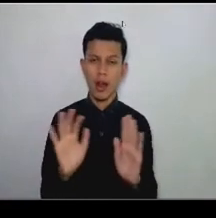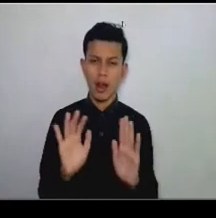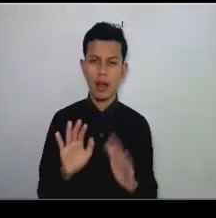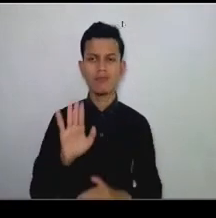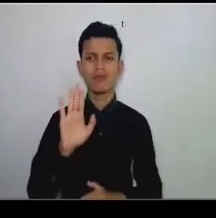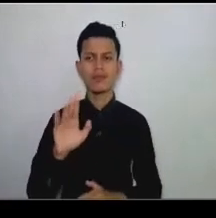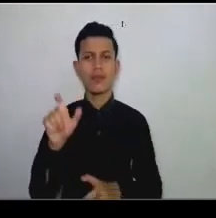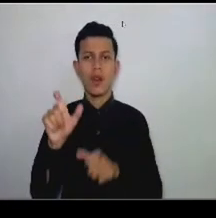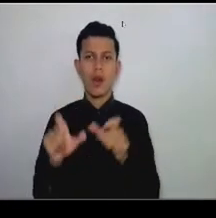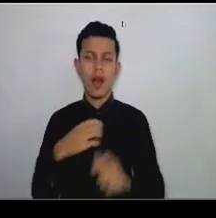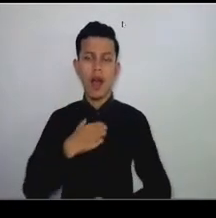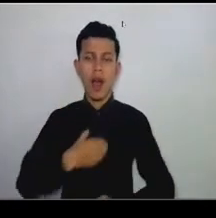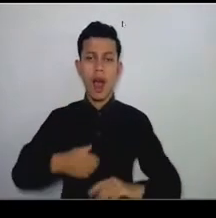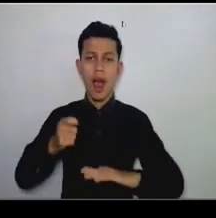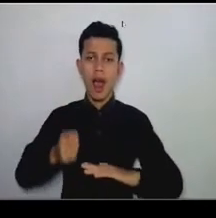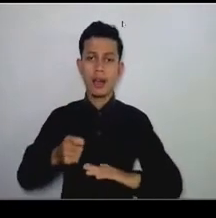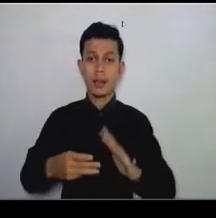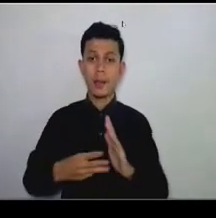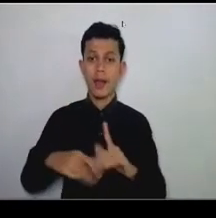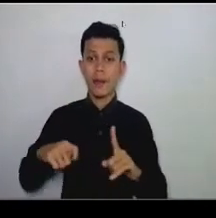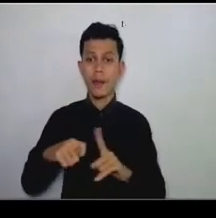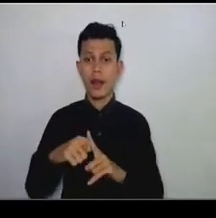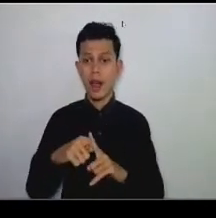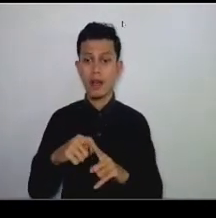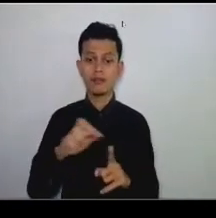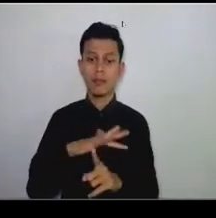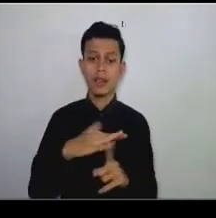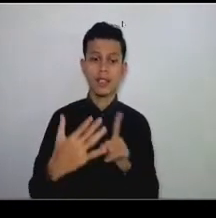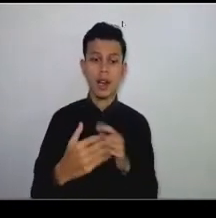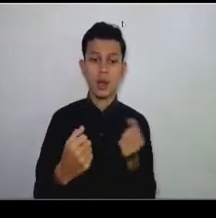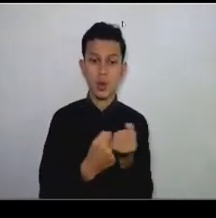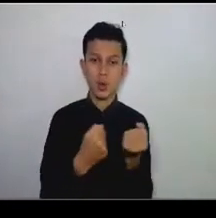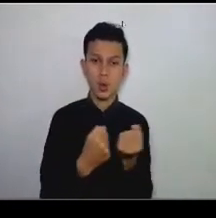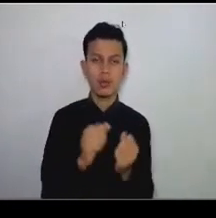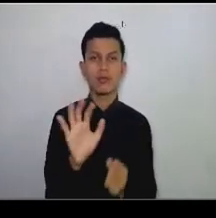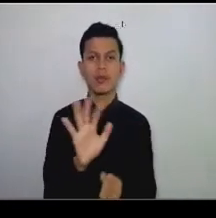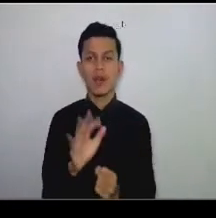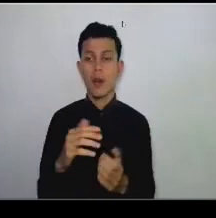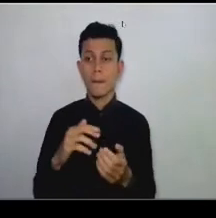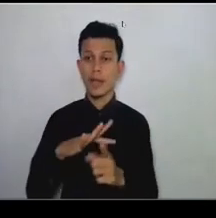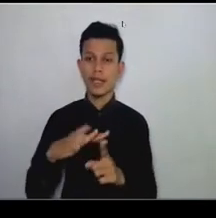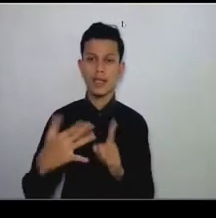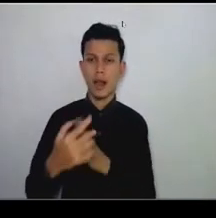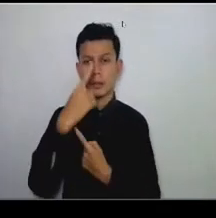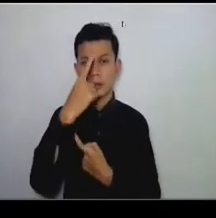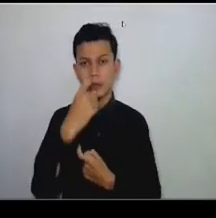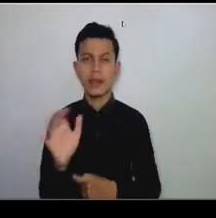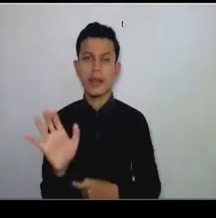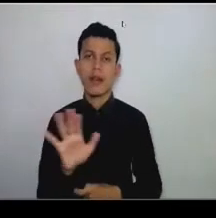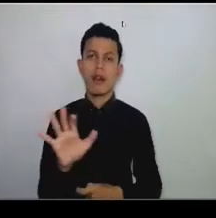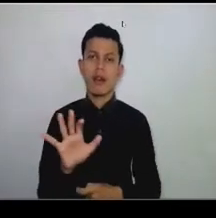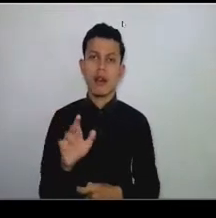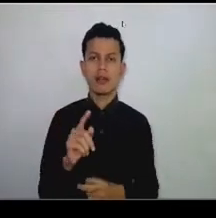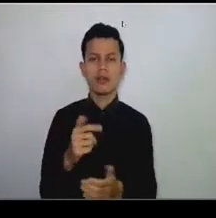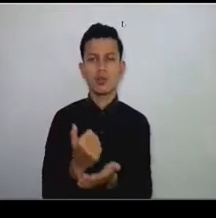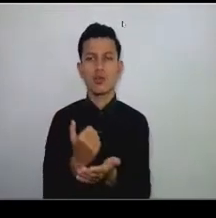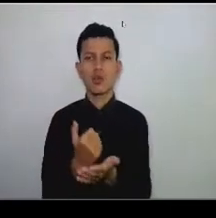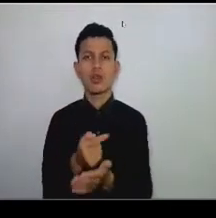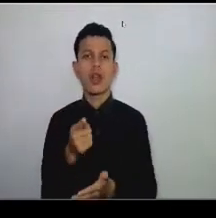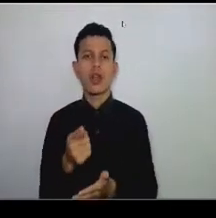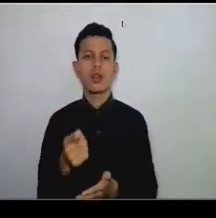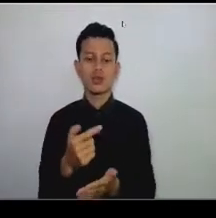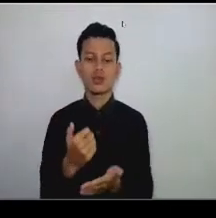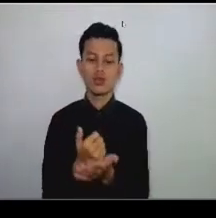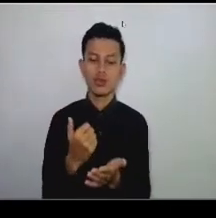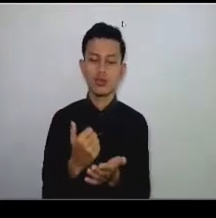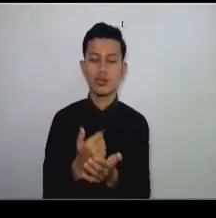konstitusi tidak akan berhasil meraih kepercayaan dan dukungan masyarakat yang merupakan kebutuhan mutlak bagi pentaatan dan efektivitas